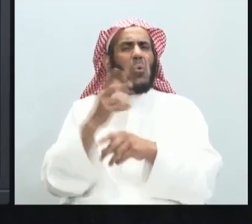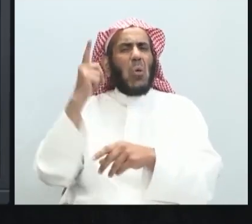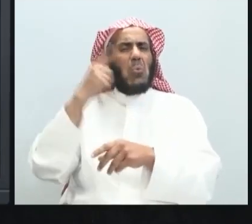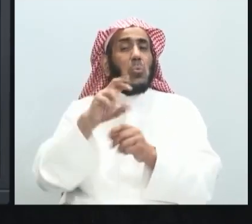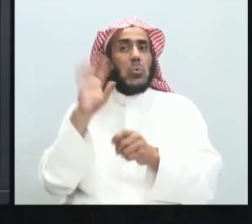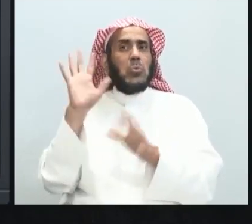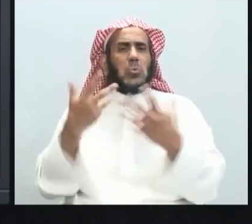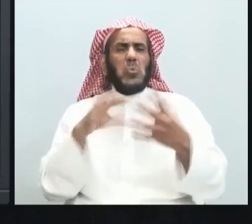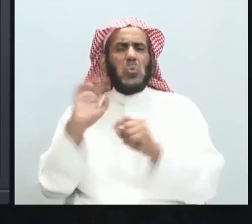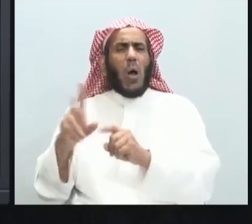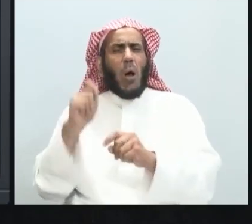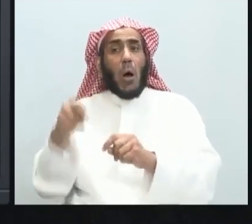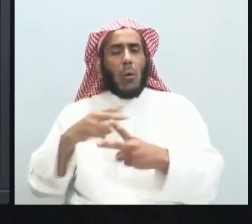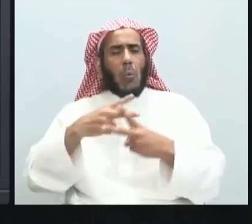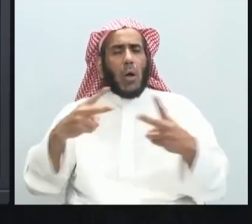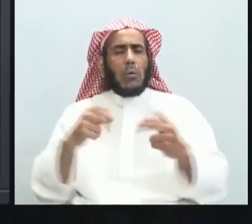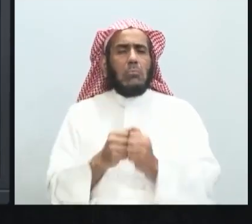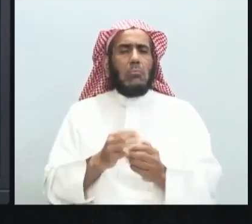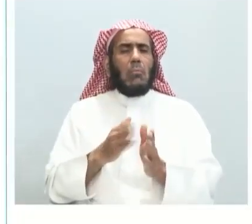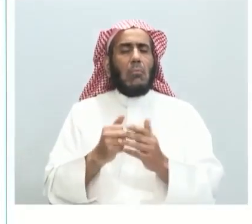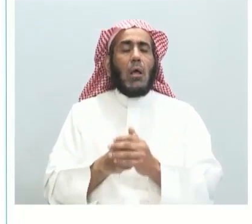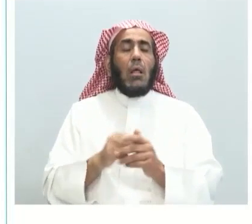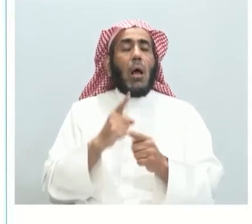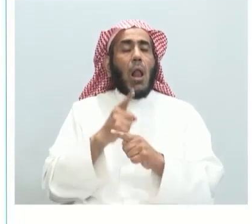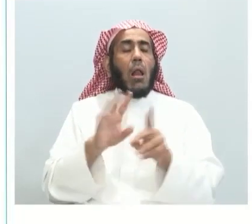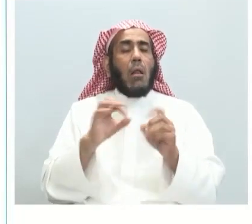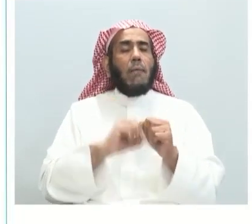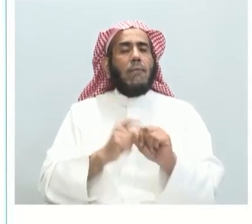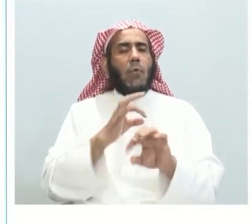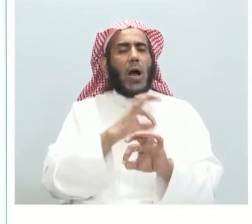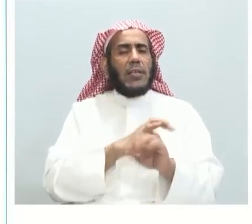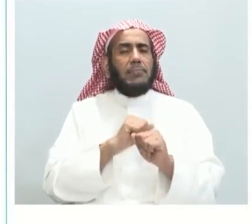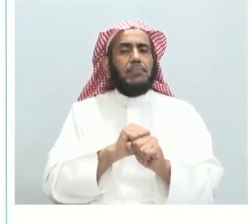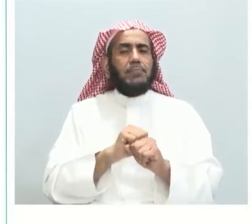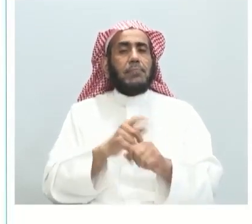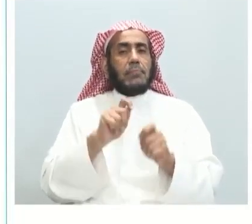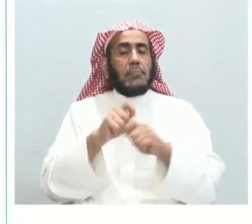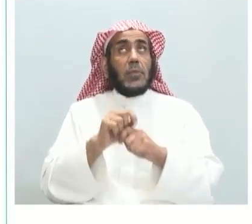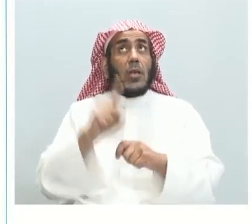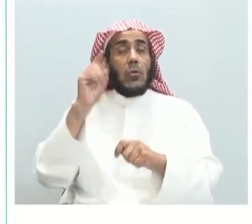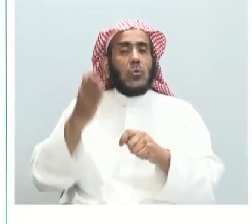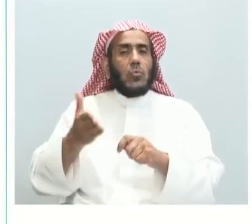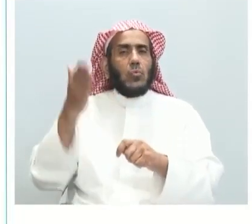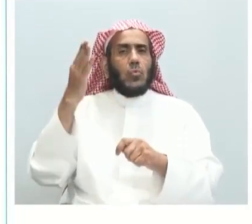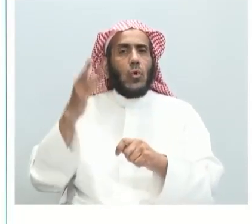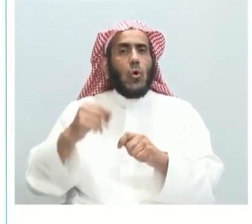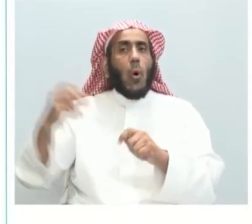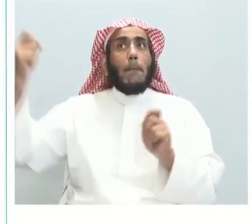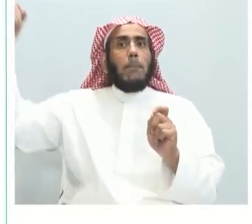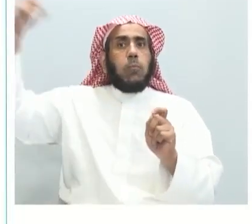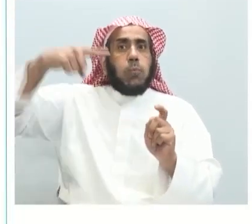والسحره وغيرهم هذا ما يتعلق بهذه الفائده ايضا من الفوائد تسخير الله تعالى للشهب